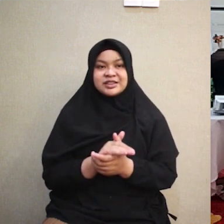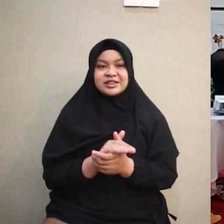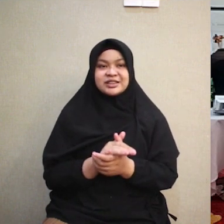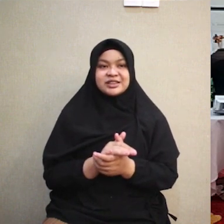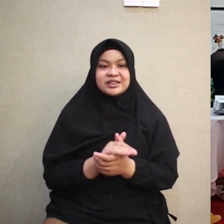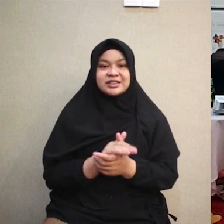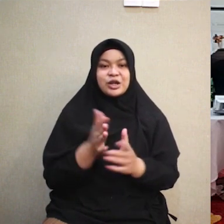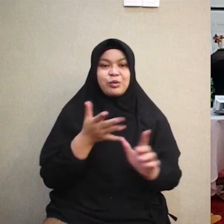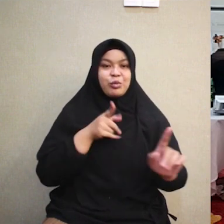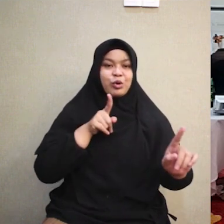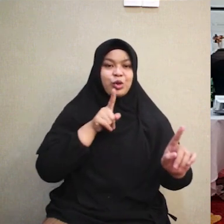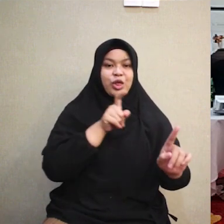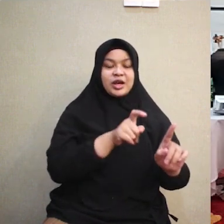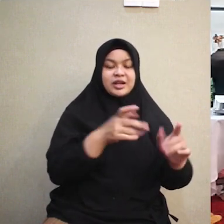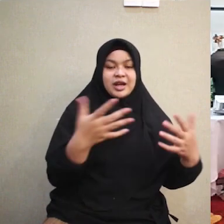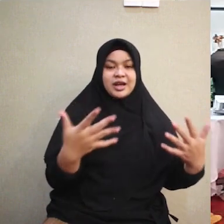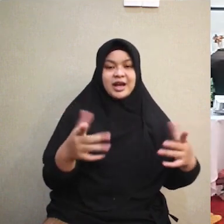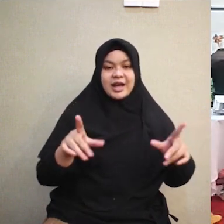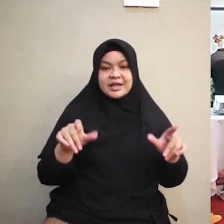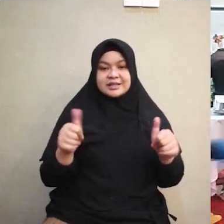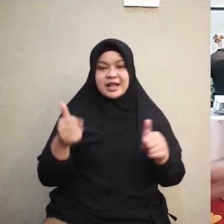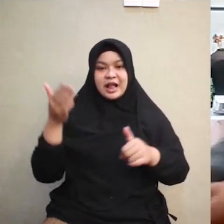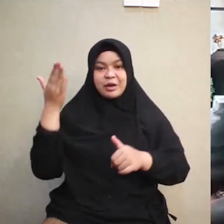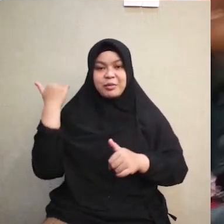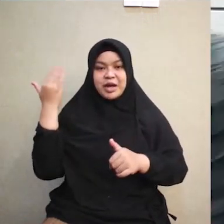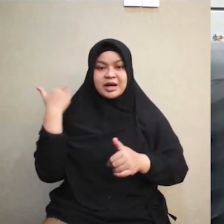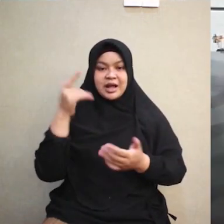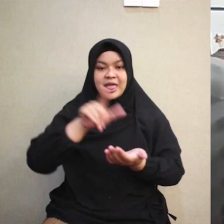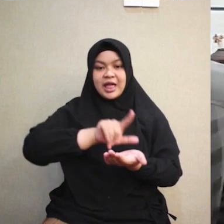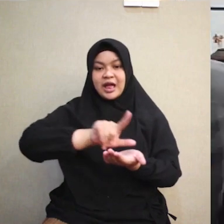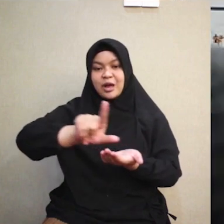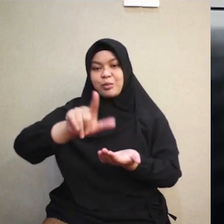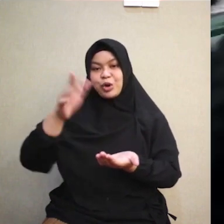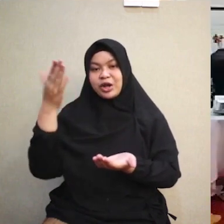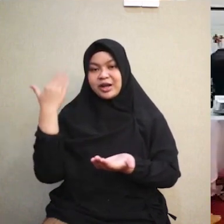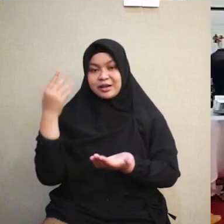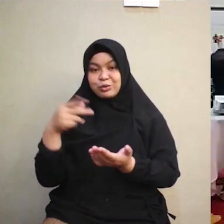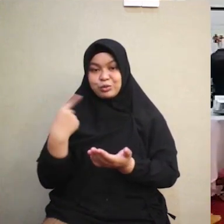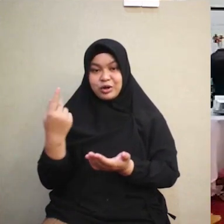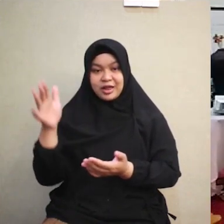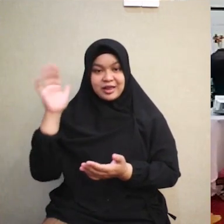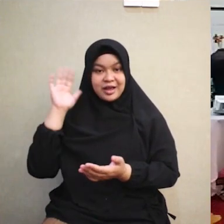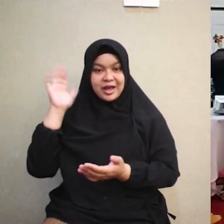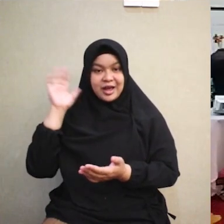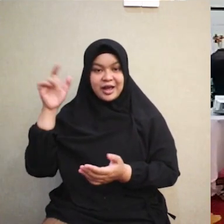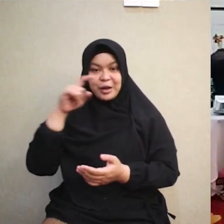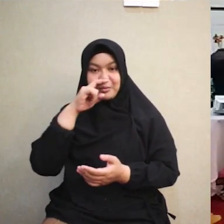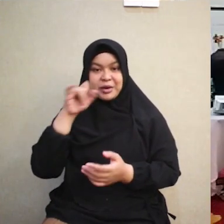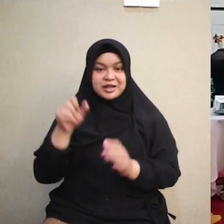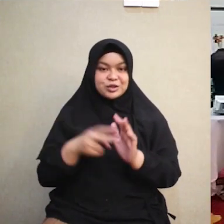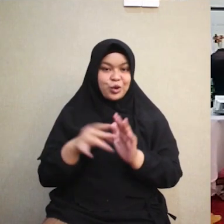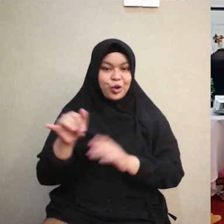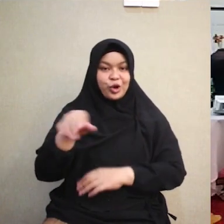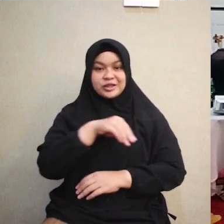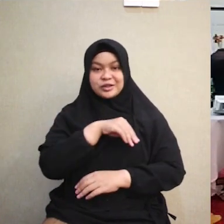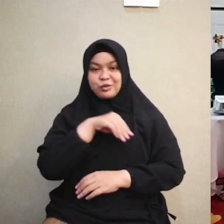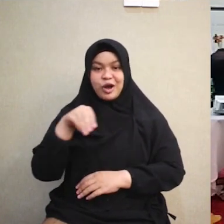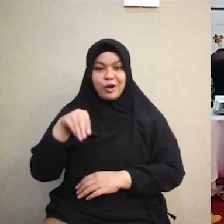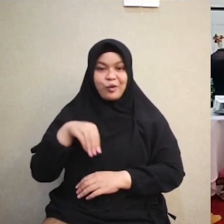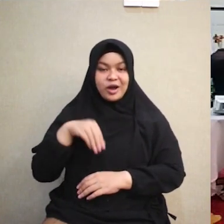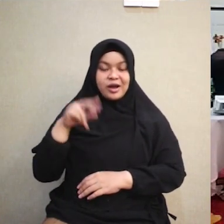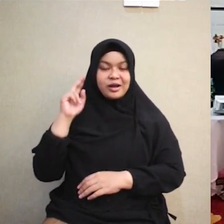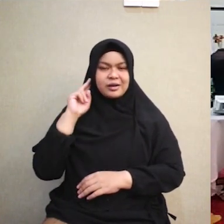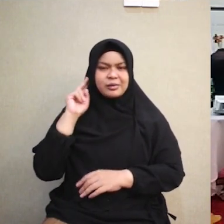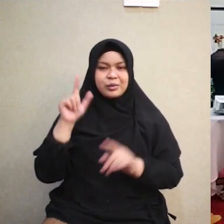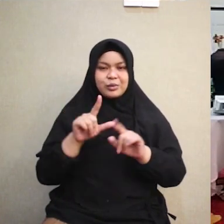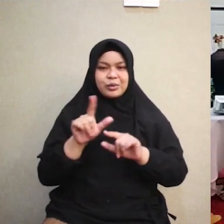saya mau nanya dari hasil kemarin kan laporannya tadi kita udah dengar Mas Joni kita dengar Cak Wawa kita dengar juga Mbak Dwi